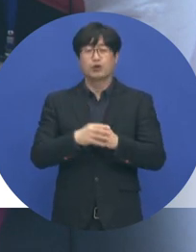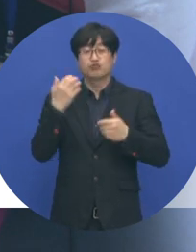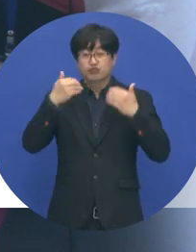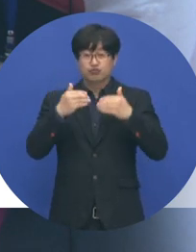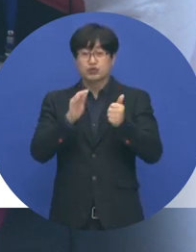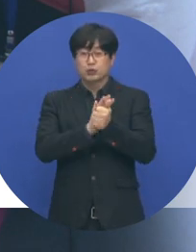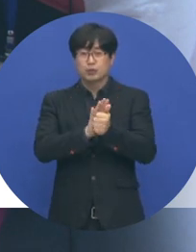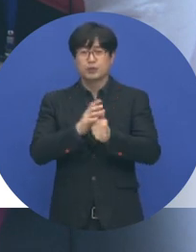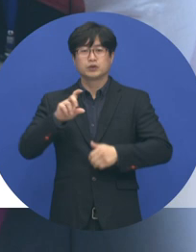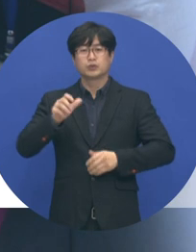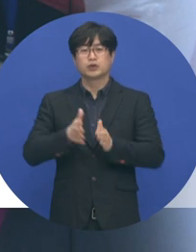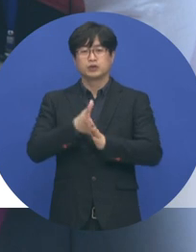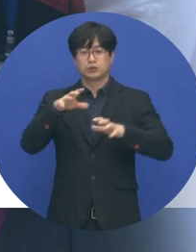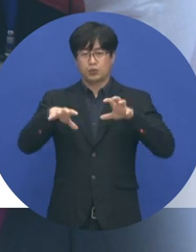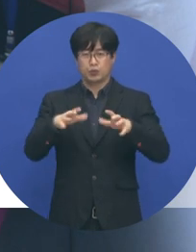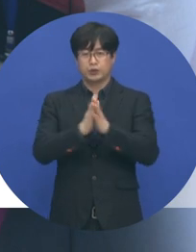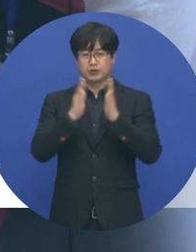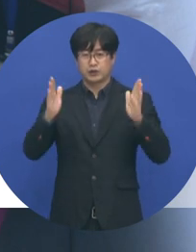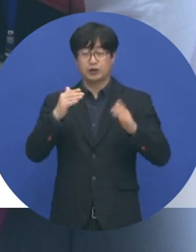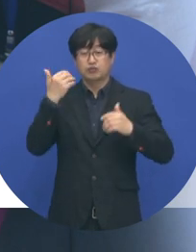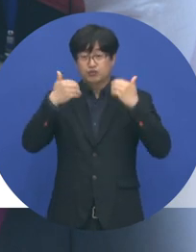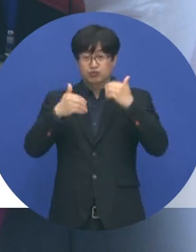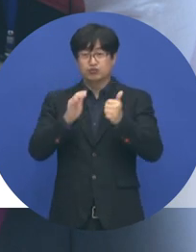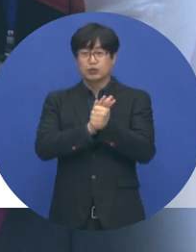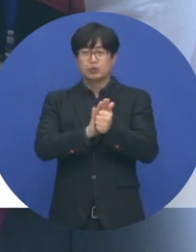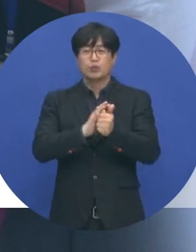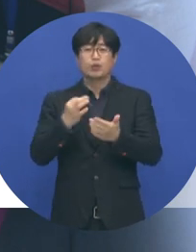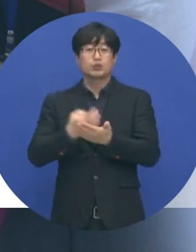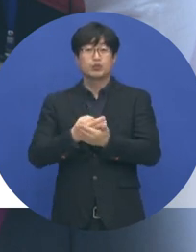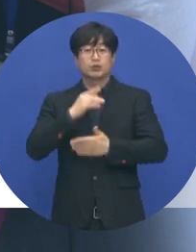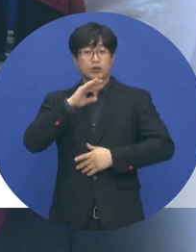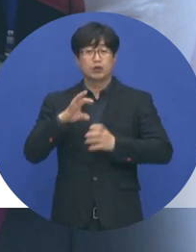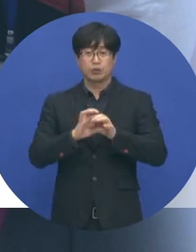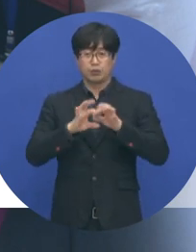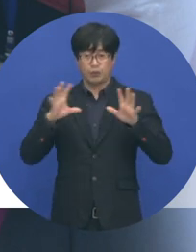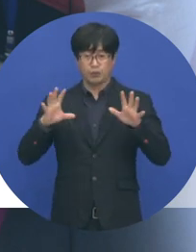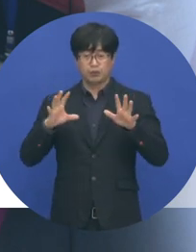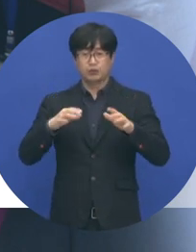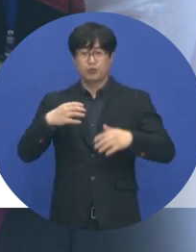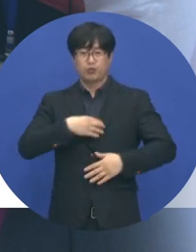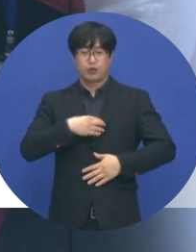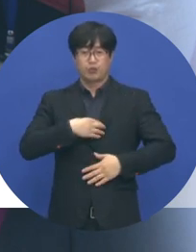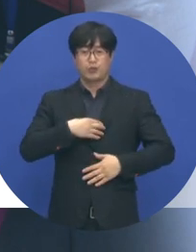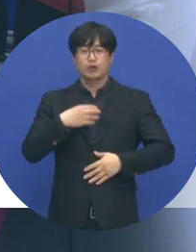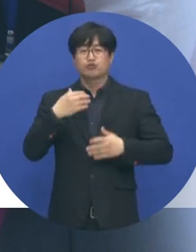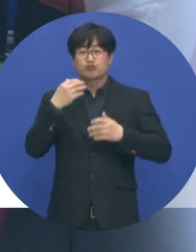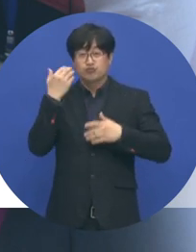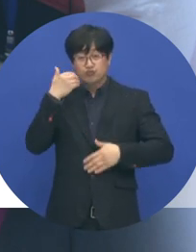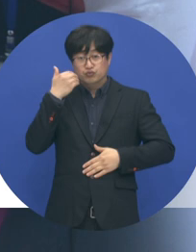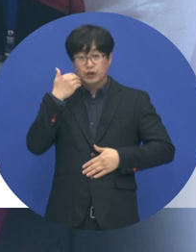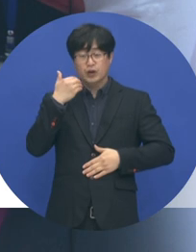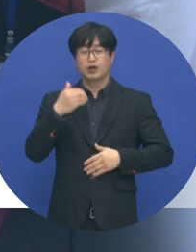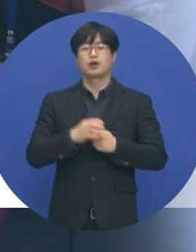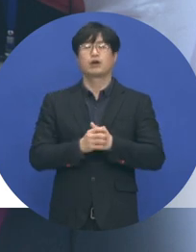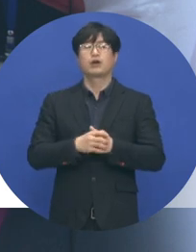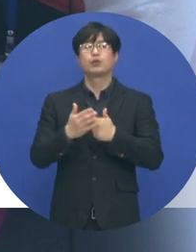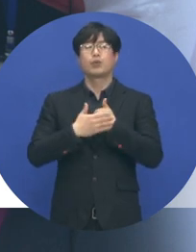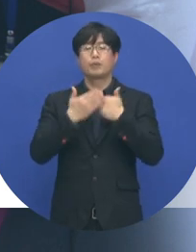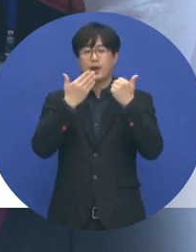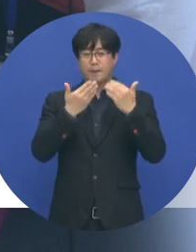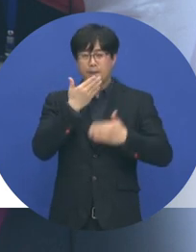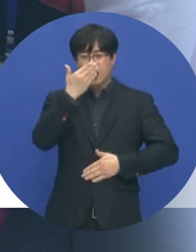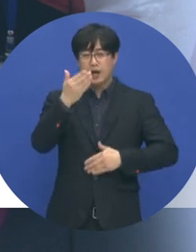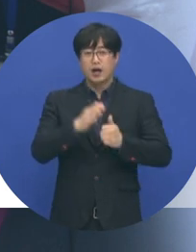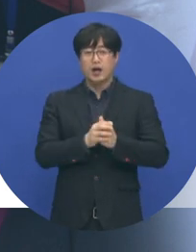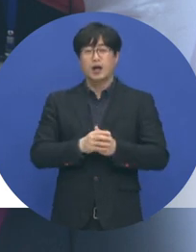15개 시군에서 시작됐습니다. 누구나 돌봄은 소득과 연령 상관없이 위기에 놓인 도민 누구나 도움을 받을 수 있는데요.